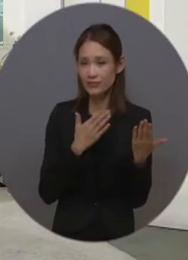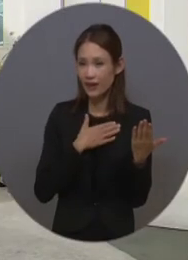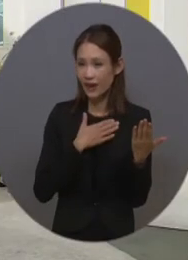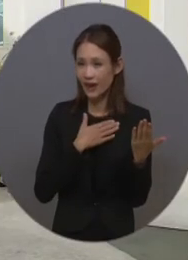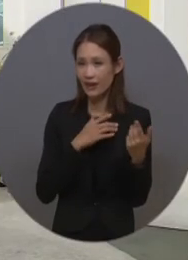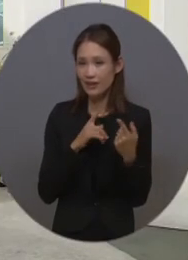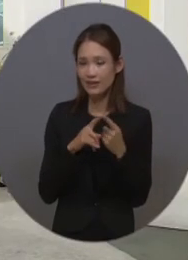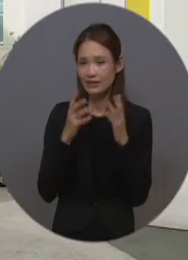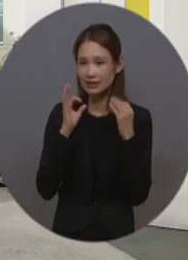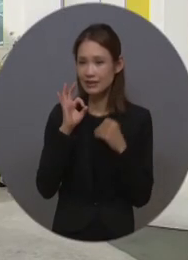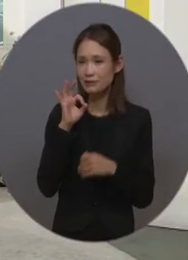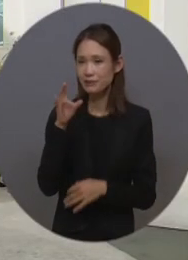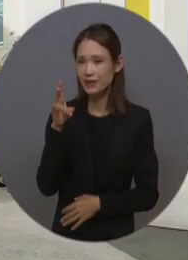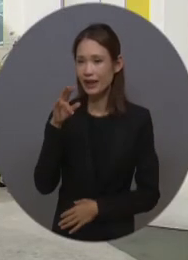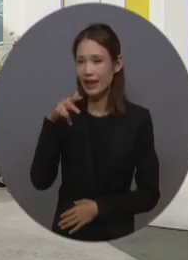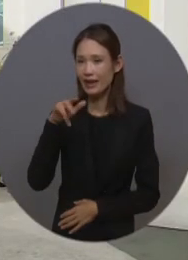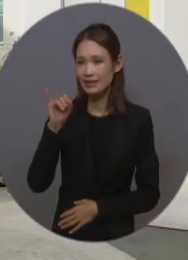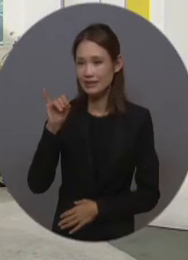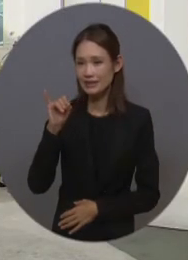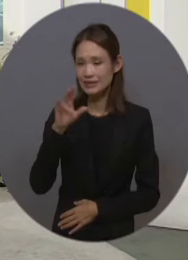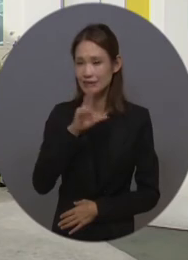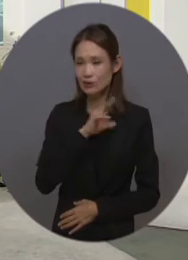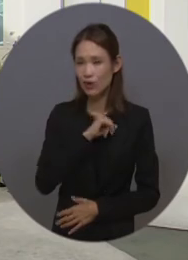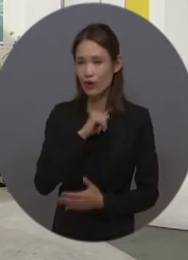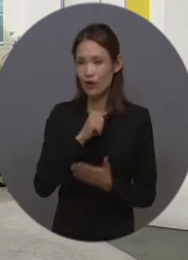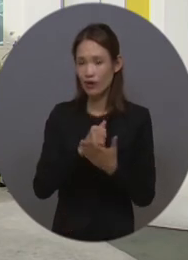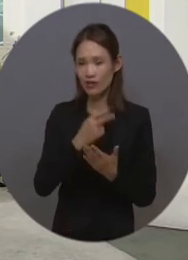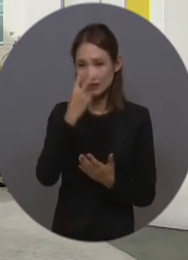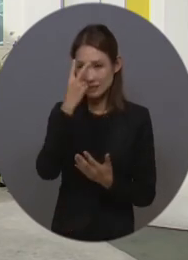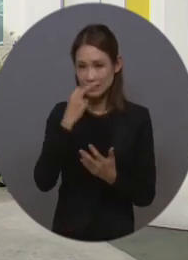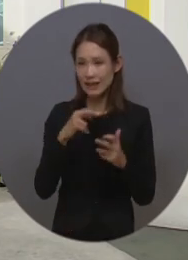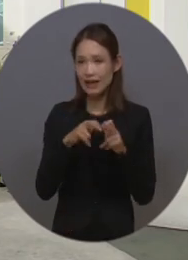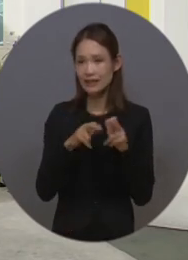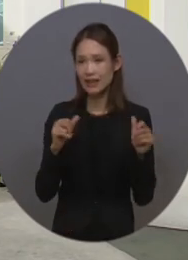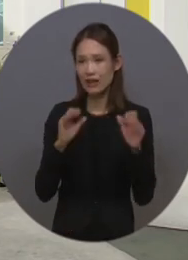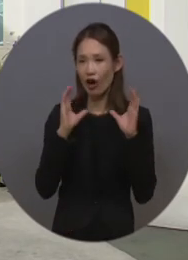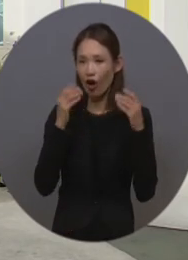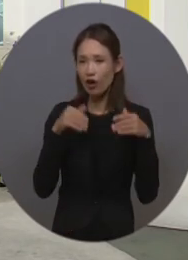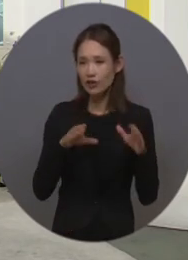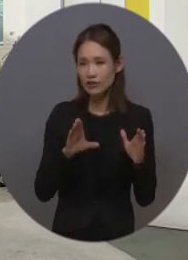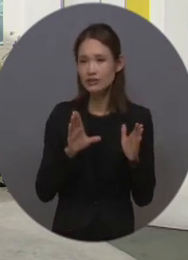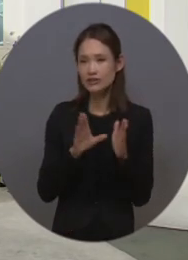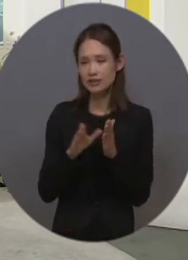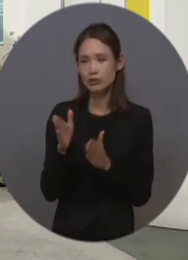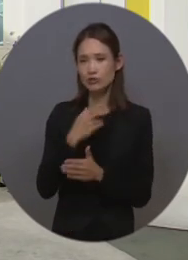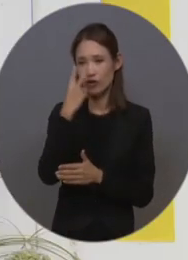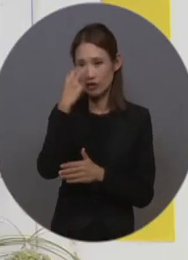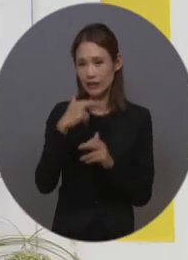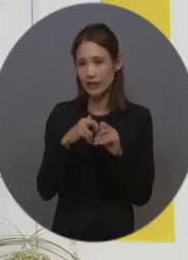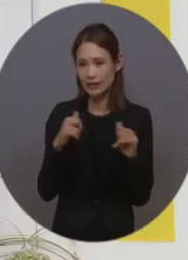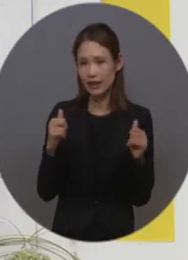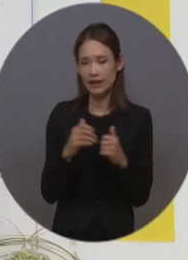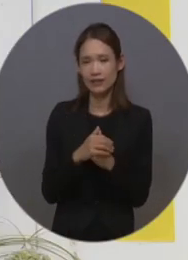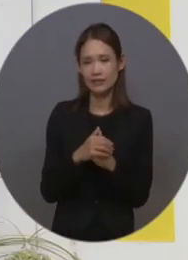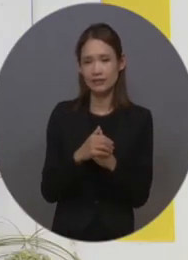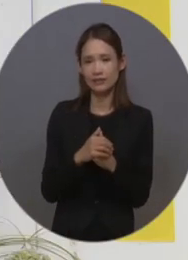네. 김예지 의원이 이제 시각 장애가 네, 있으시잖아요. 국회의원이시죠. 선천적으로 이제 시각 장애가 있으신 분인데 네. 이분이 이제